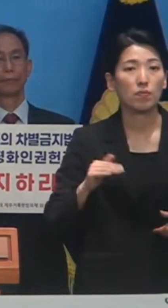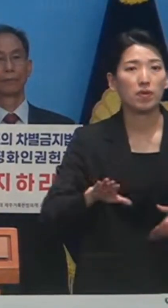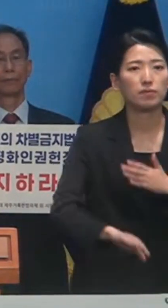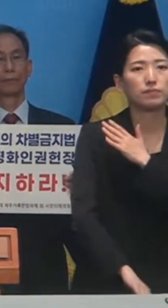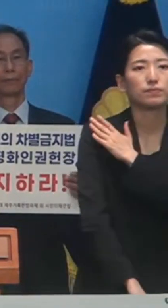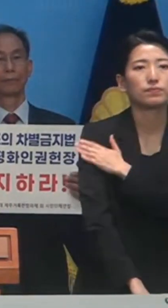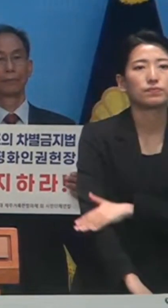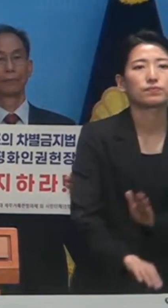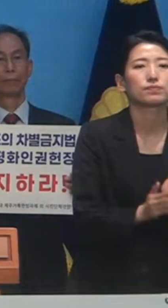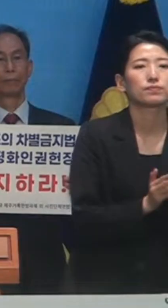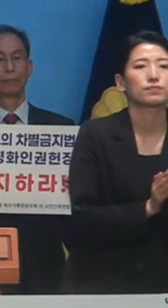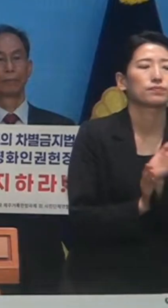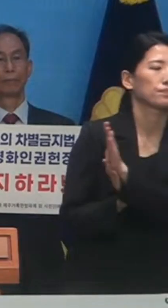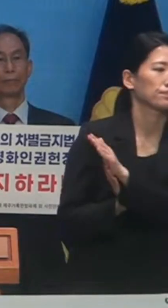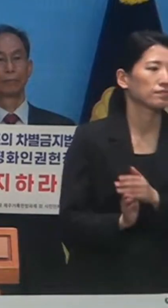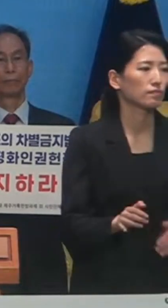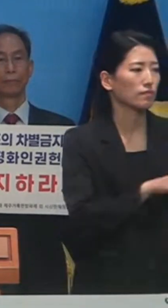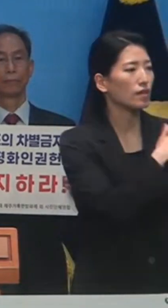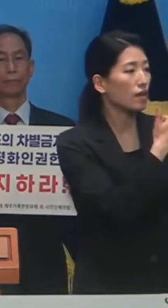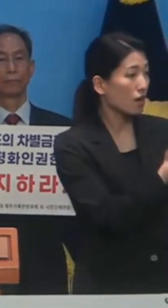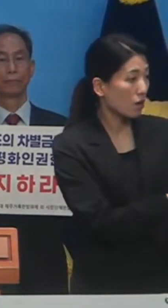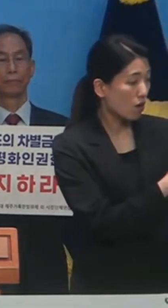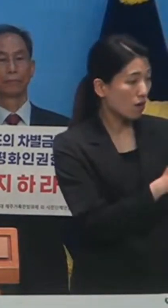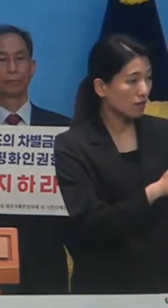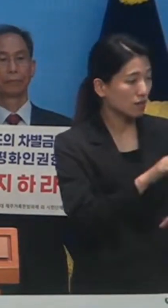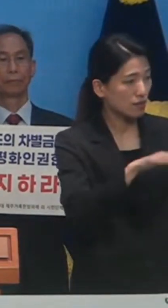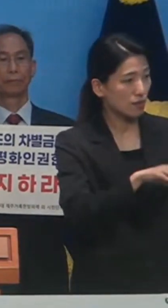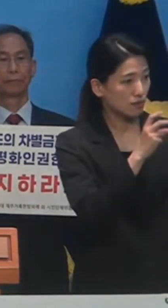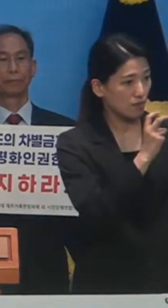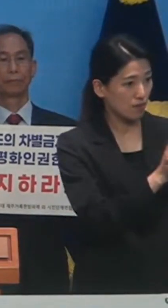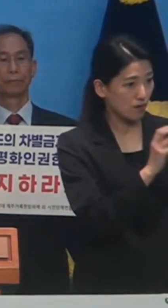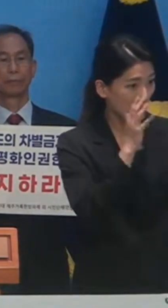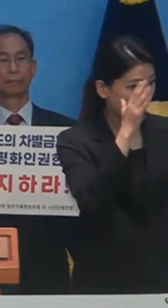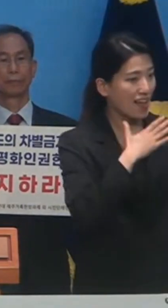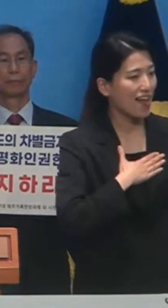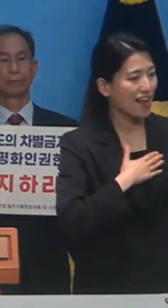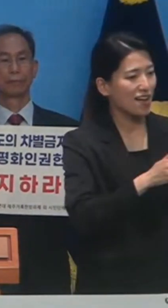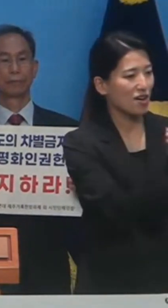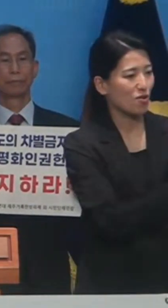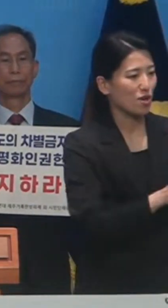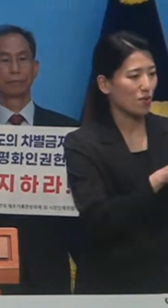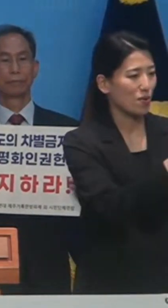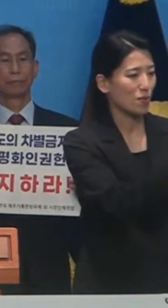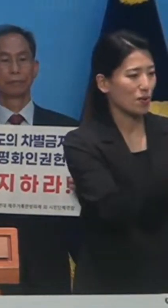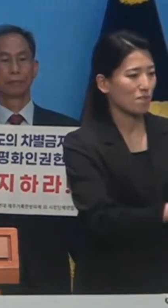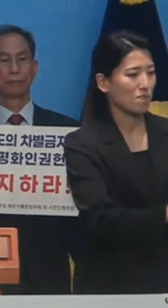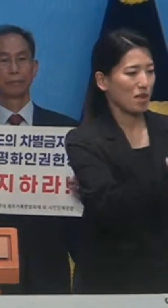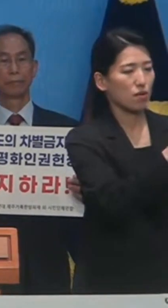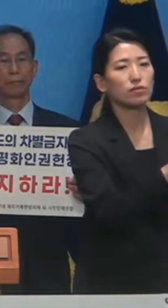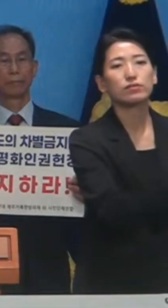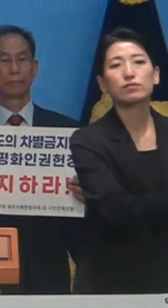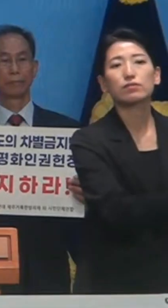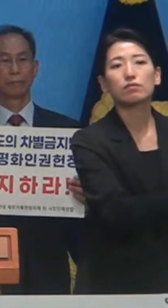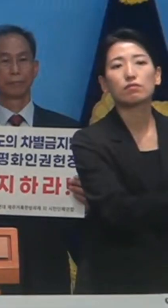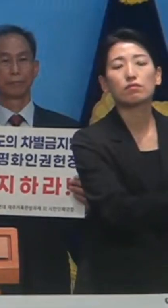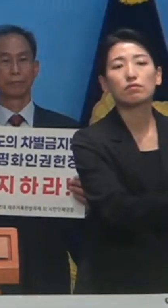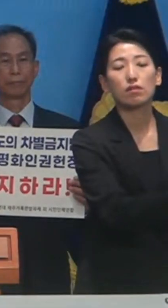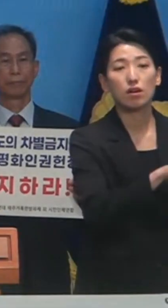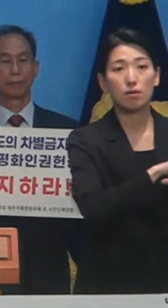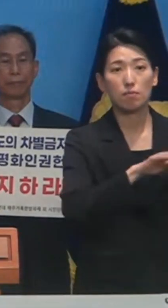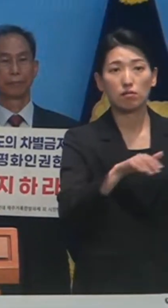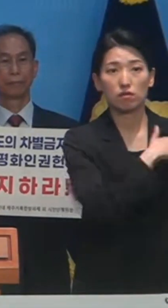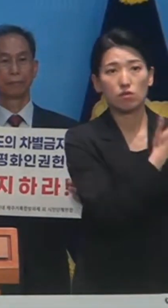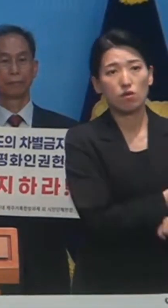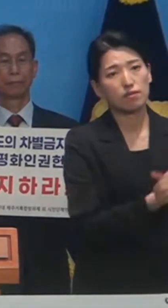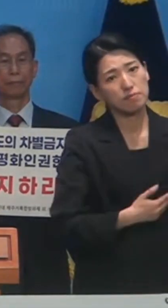도지사는 인권 편향적인 사람들을 우대하여서 제정위원으로 구성하였습니다. 이것은 평등권